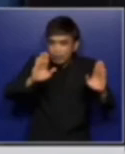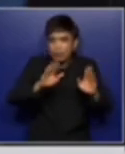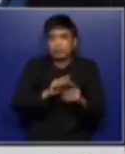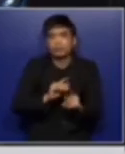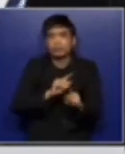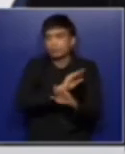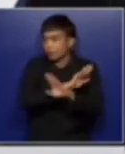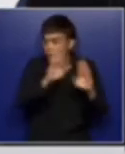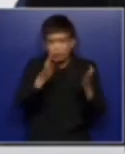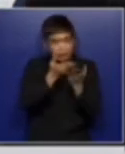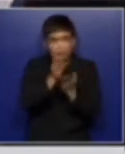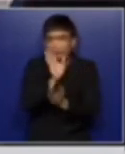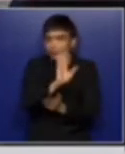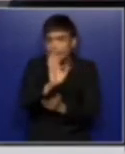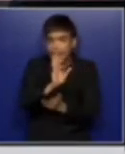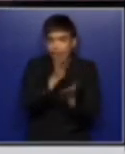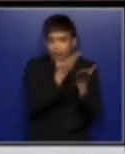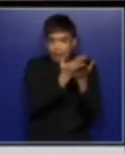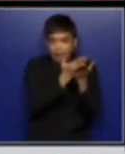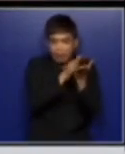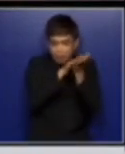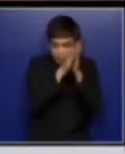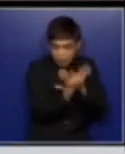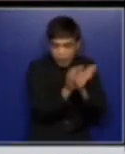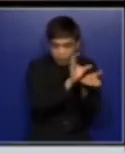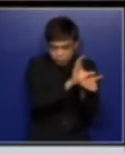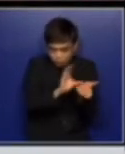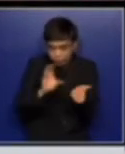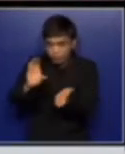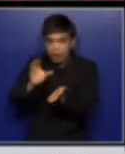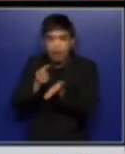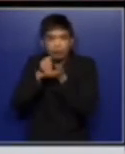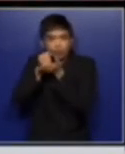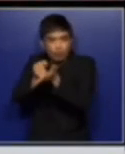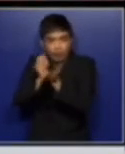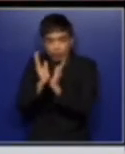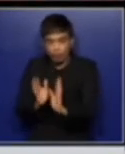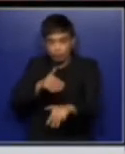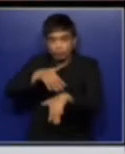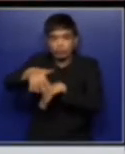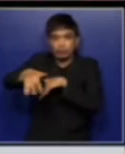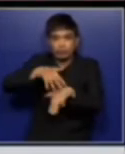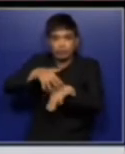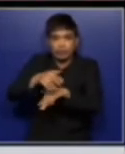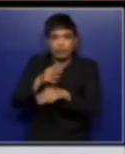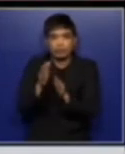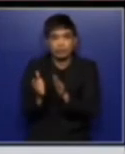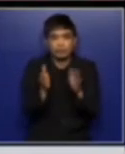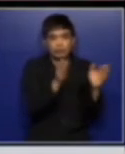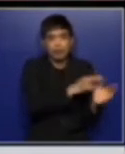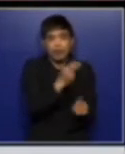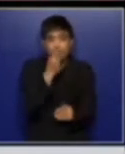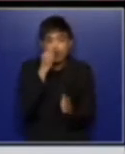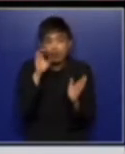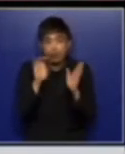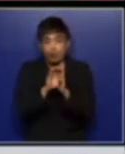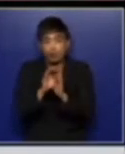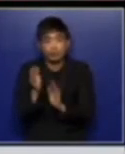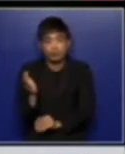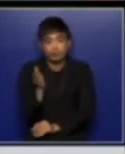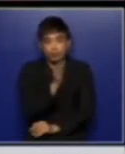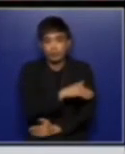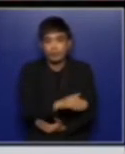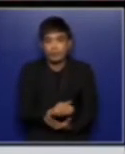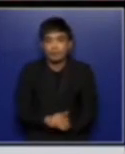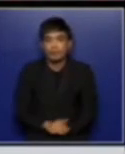ครับเอาเงินตรงนี้นะครับมาช่วยพี่น้องประชาชนเนี่ยขอรูปถัดไปครับท่านเห็นไหมครับเนี่